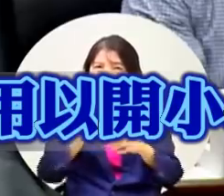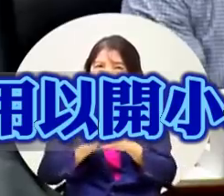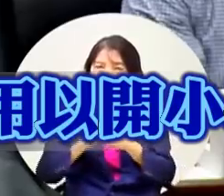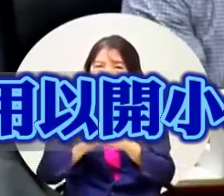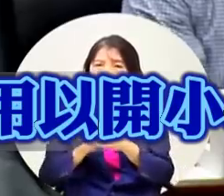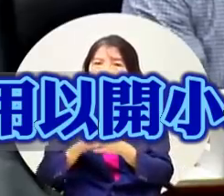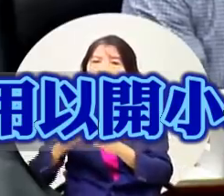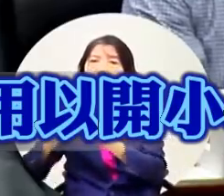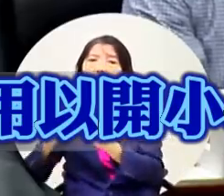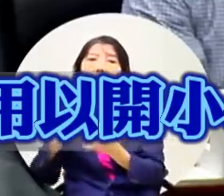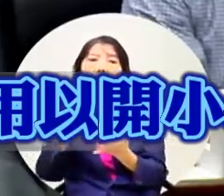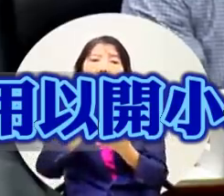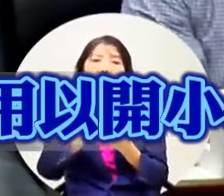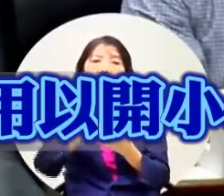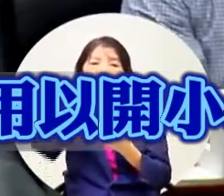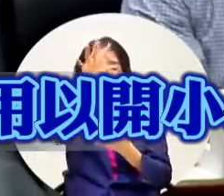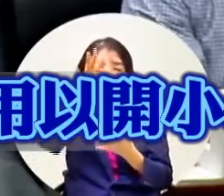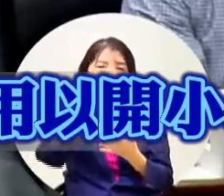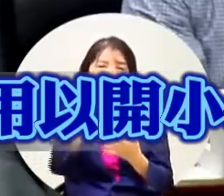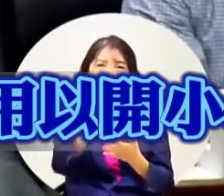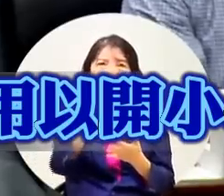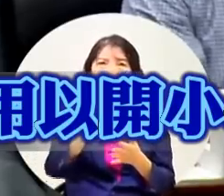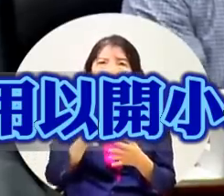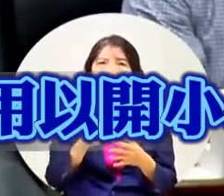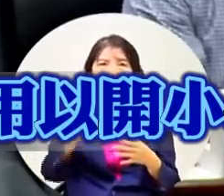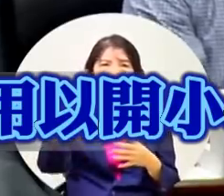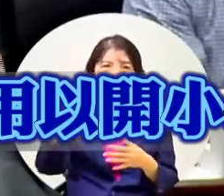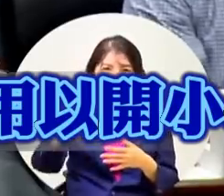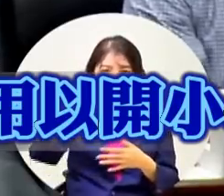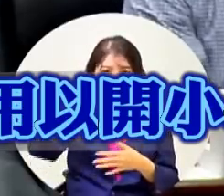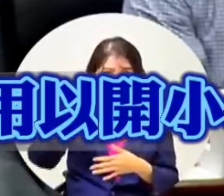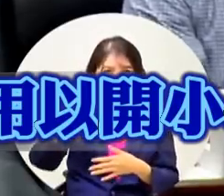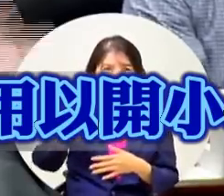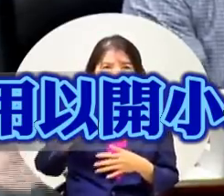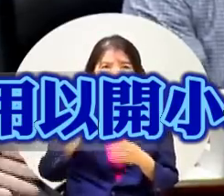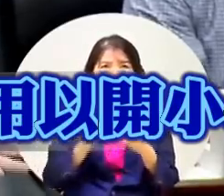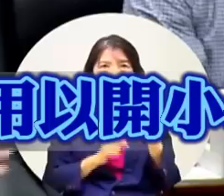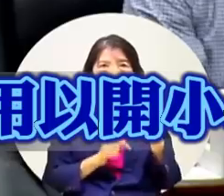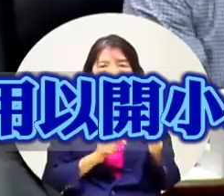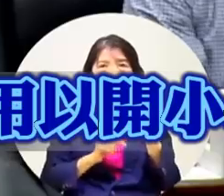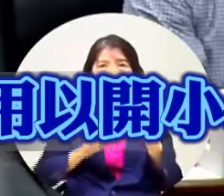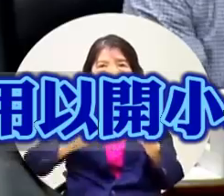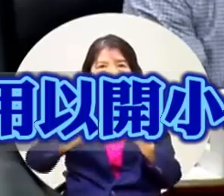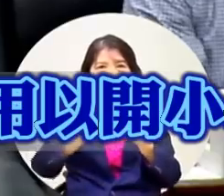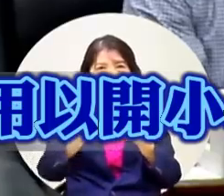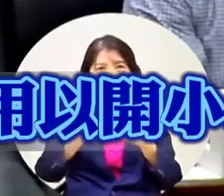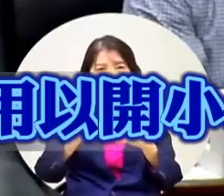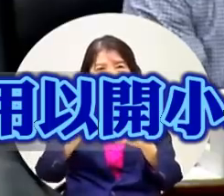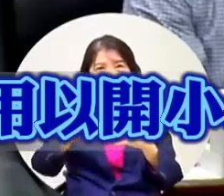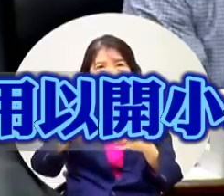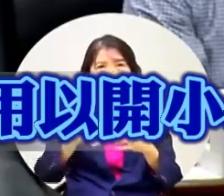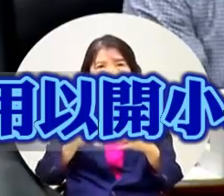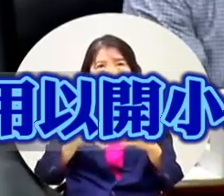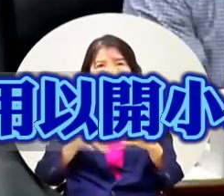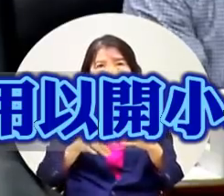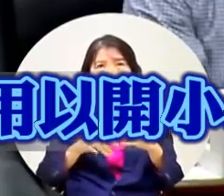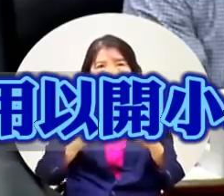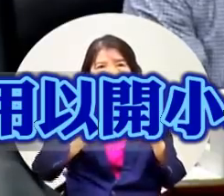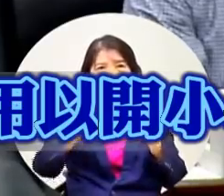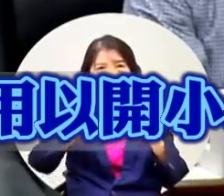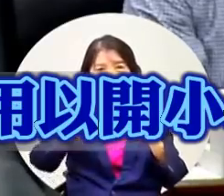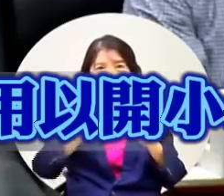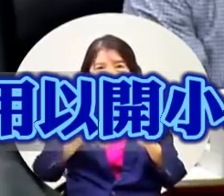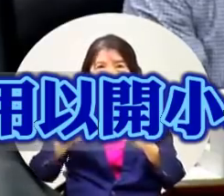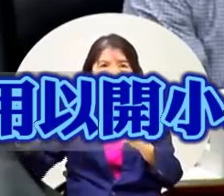记，让民众不能报案。我也接到一个外籍人士，他在店里面被